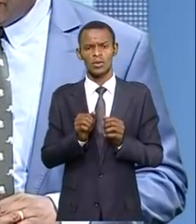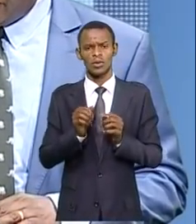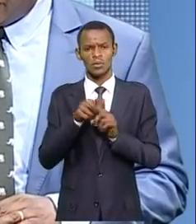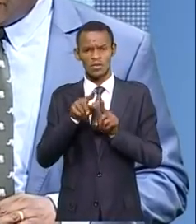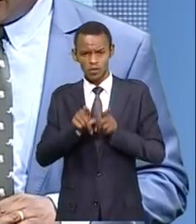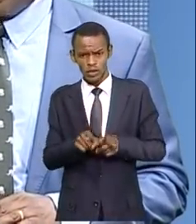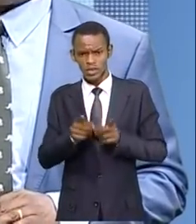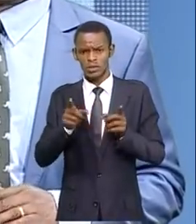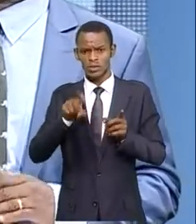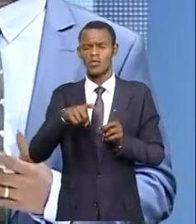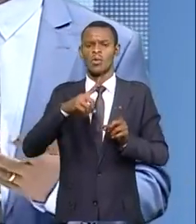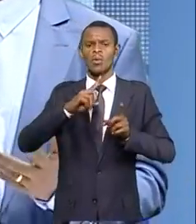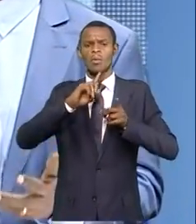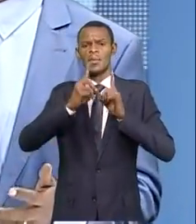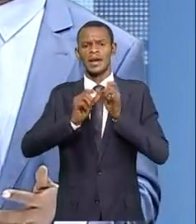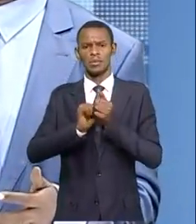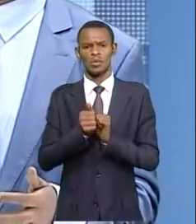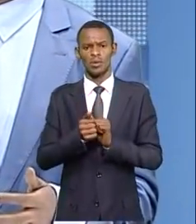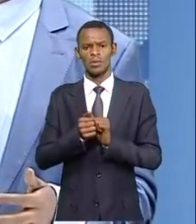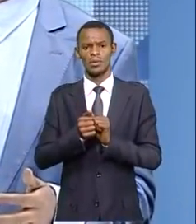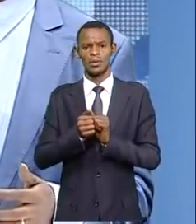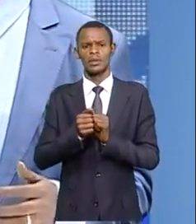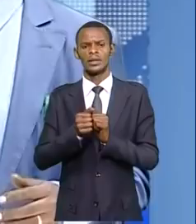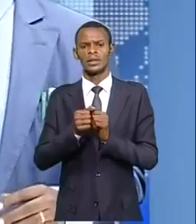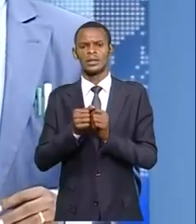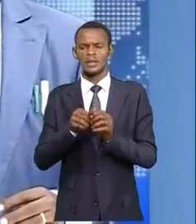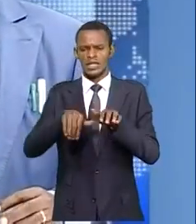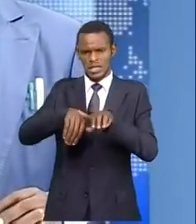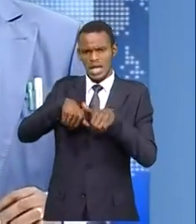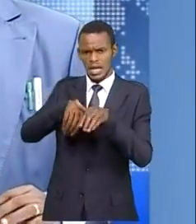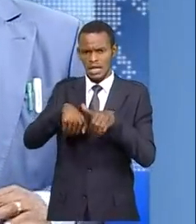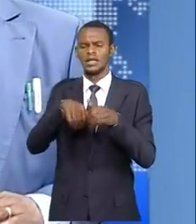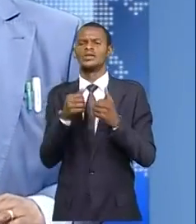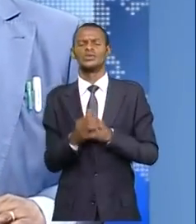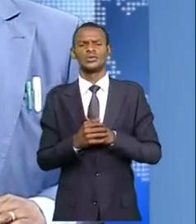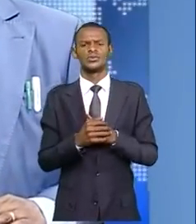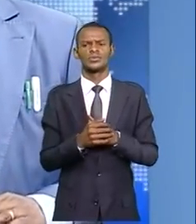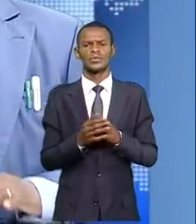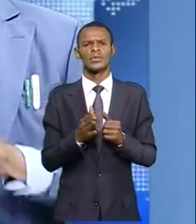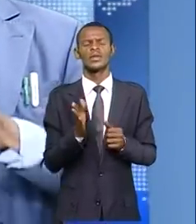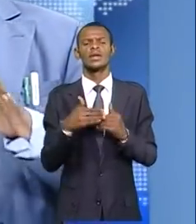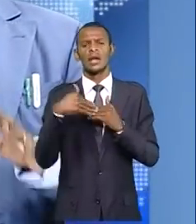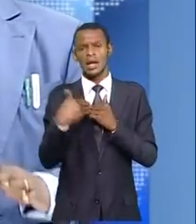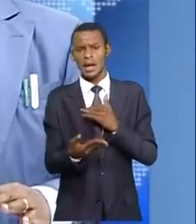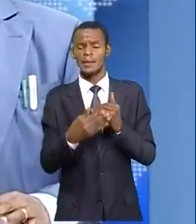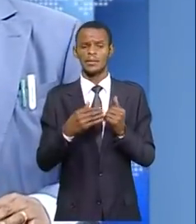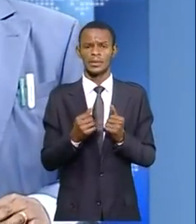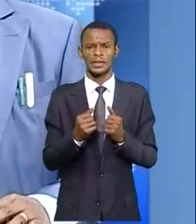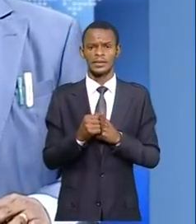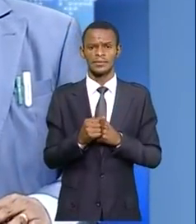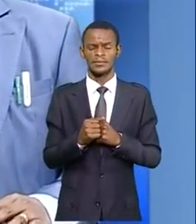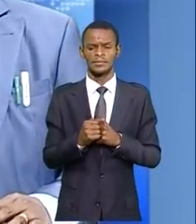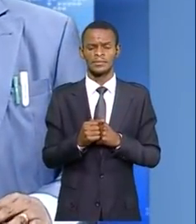les questions si l'agriculture après cet aspect sur